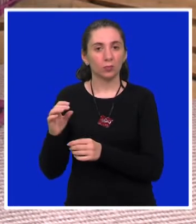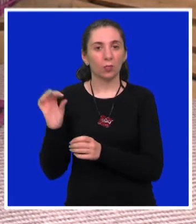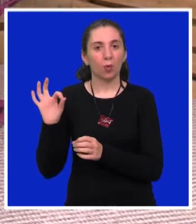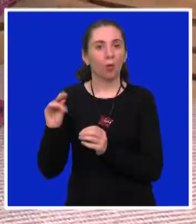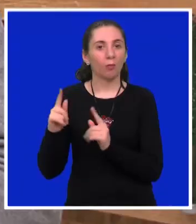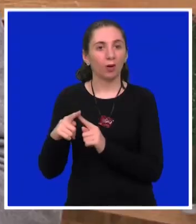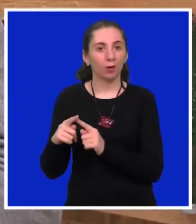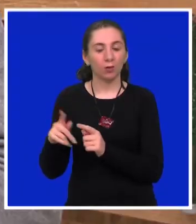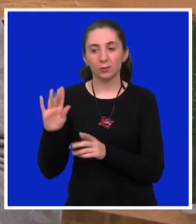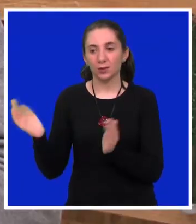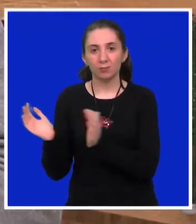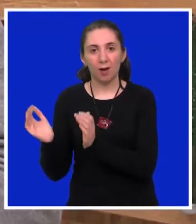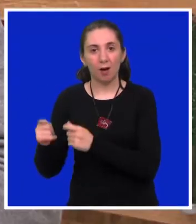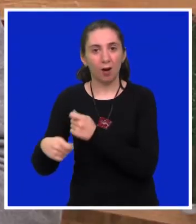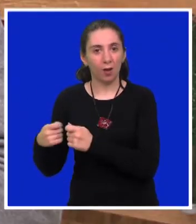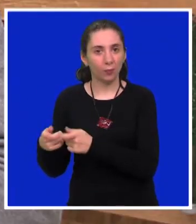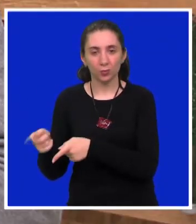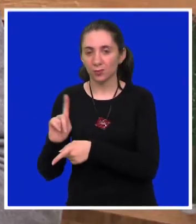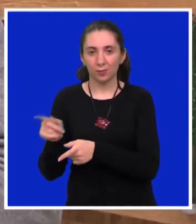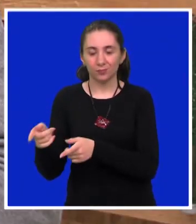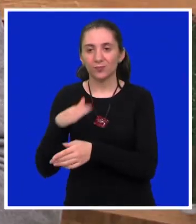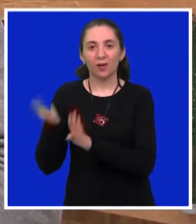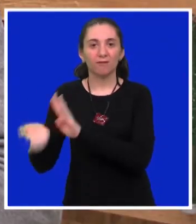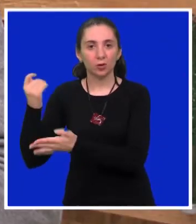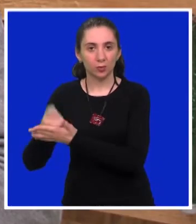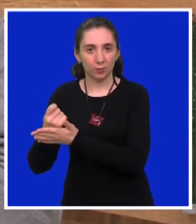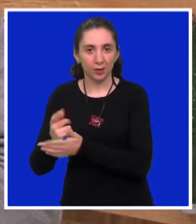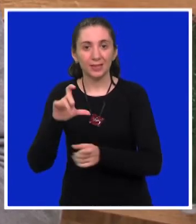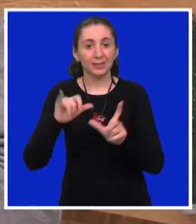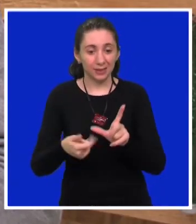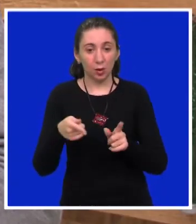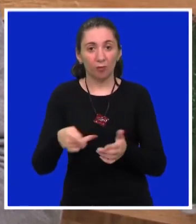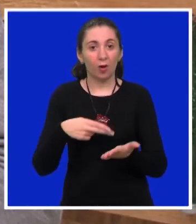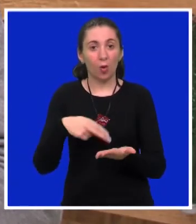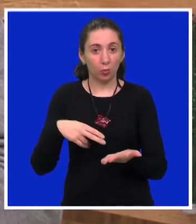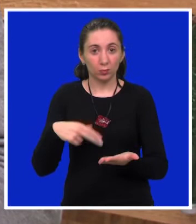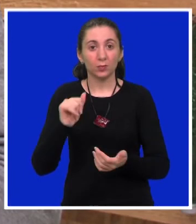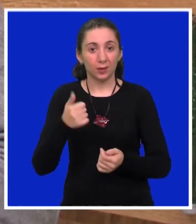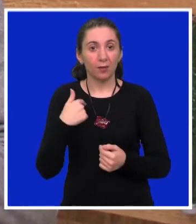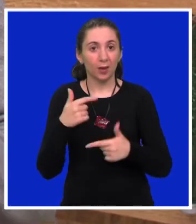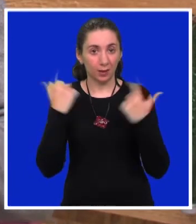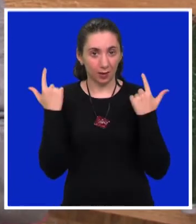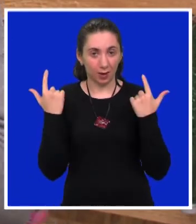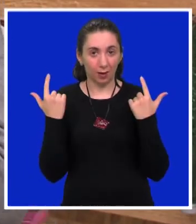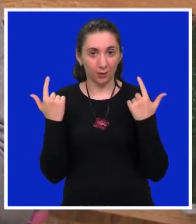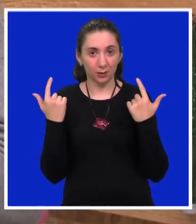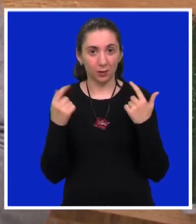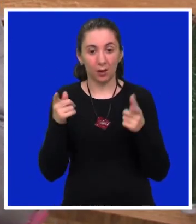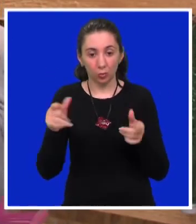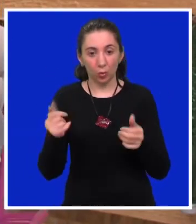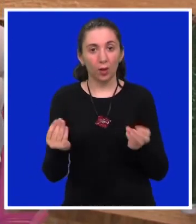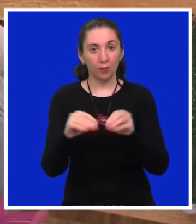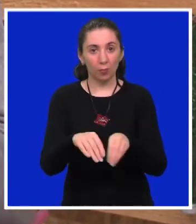obrtnike, odnosno poduzetnike. Cilj uredbe je meni jasan i zato je, čini mi se,